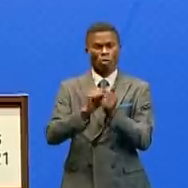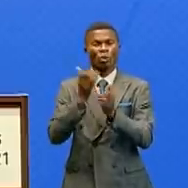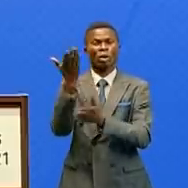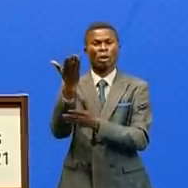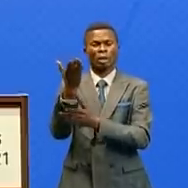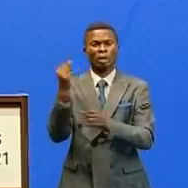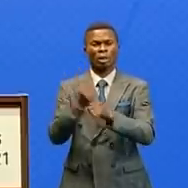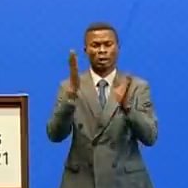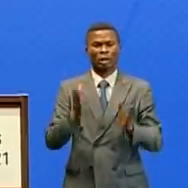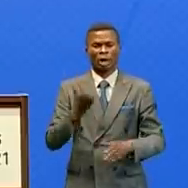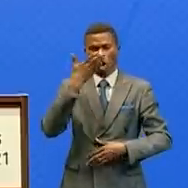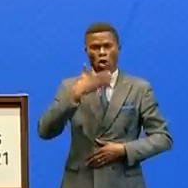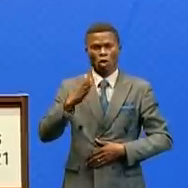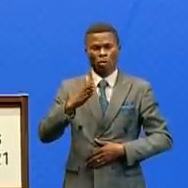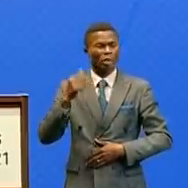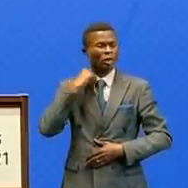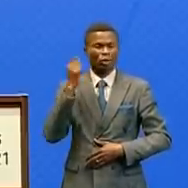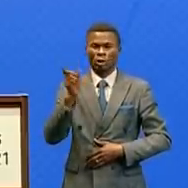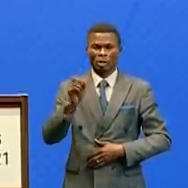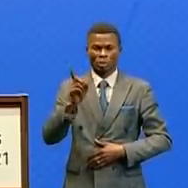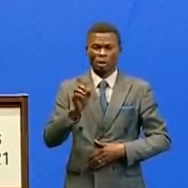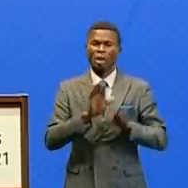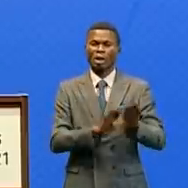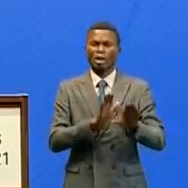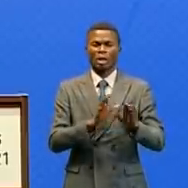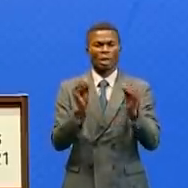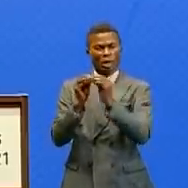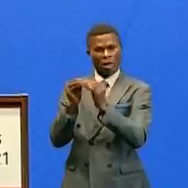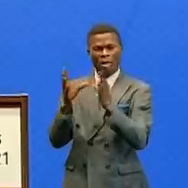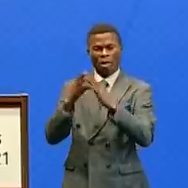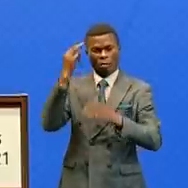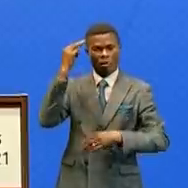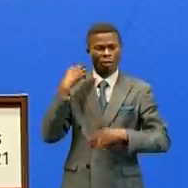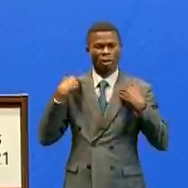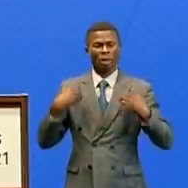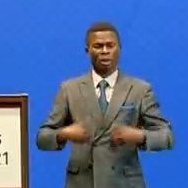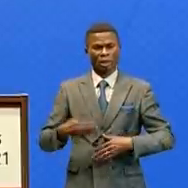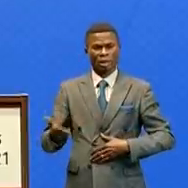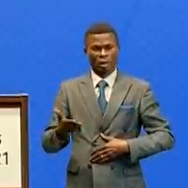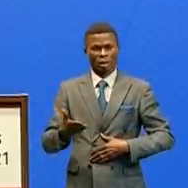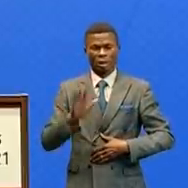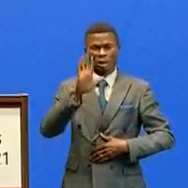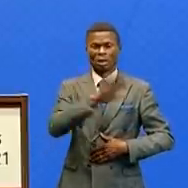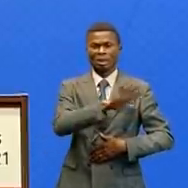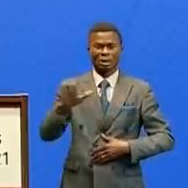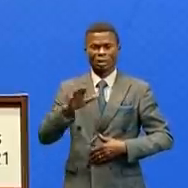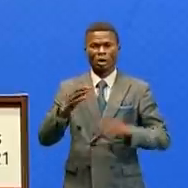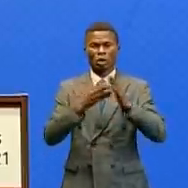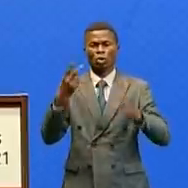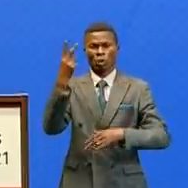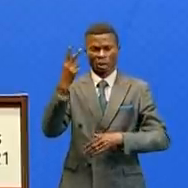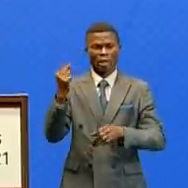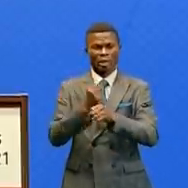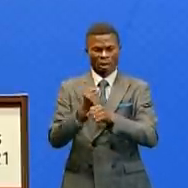revendications du personnel de santé non médecins, en attendant leur rencontre avec le ministre de la Santé, 5092 agents sont